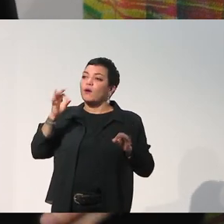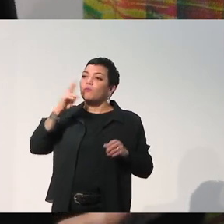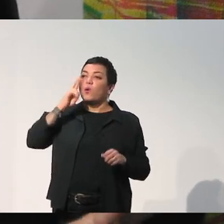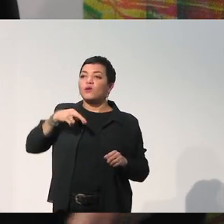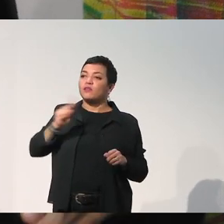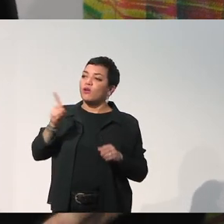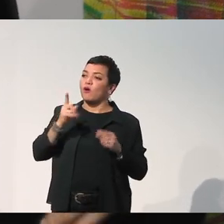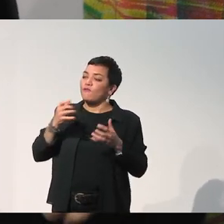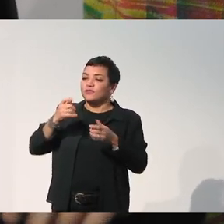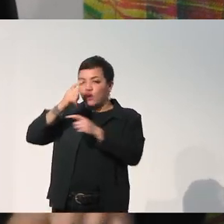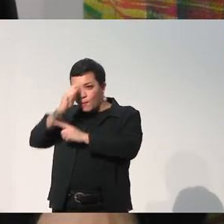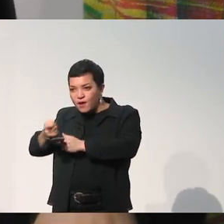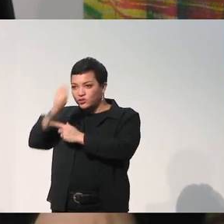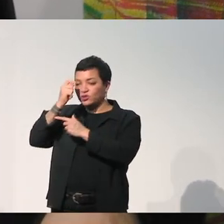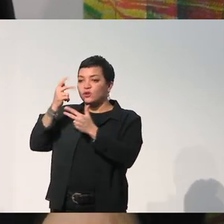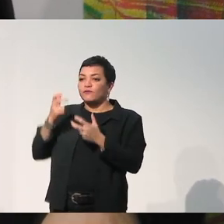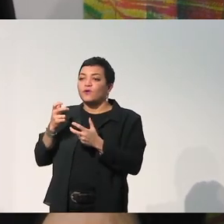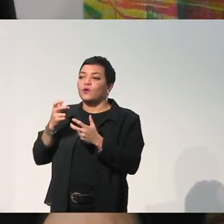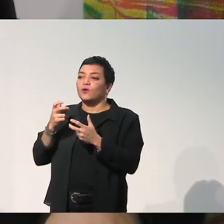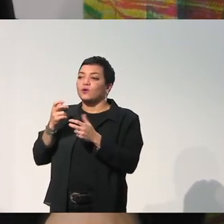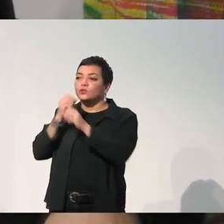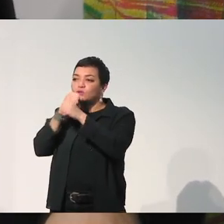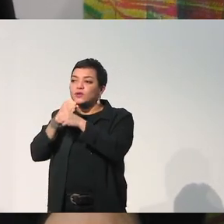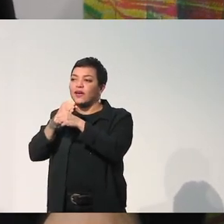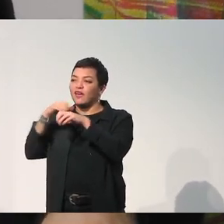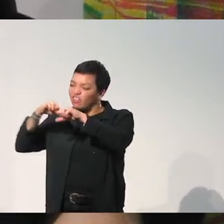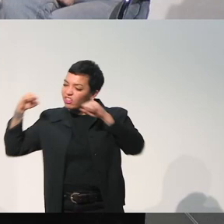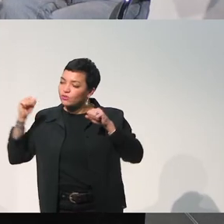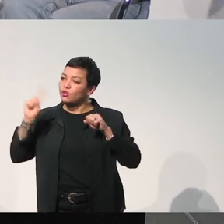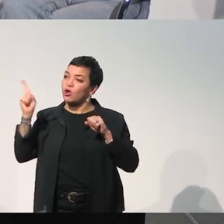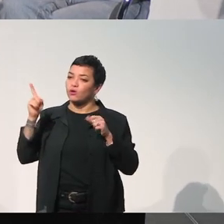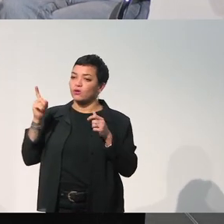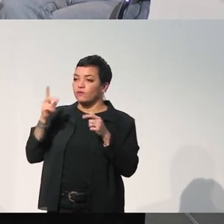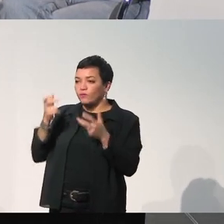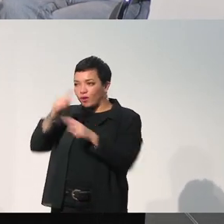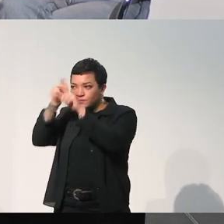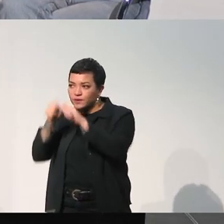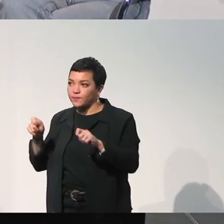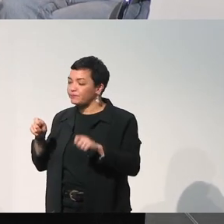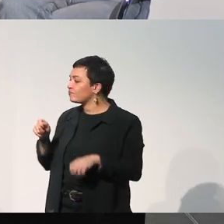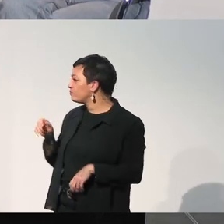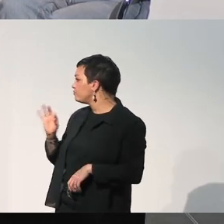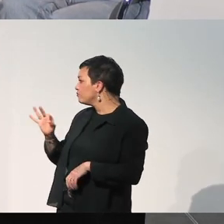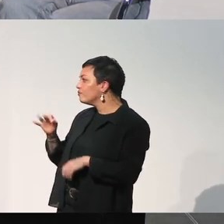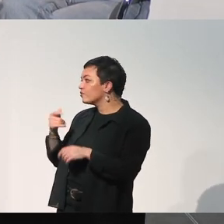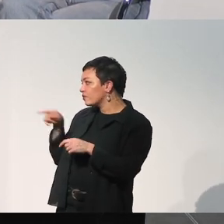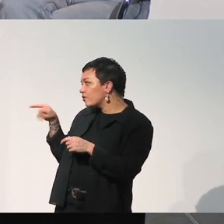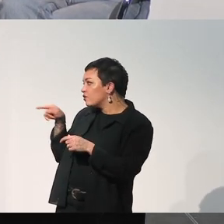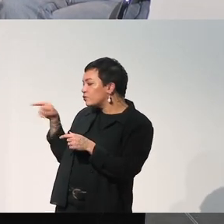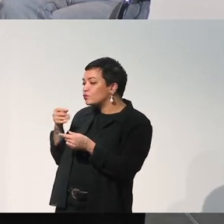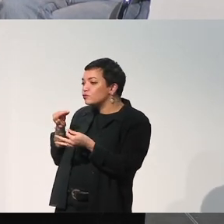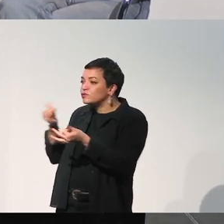qui fâchent de cette guerre. Et vous le dites, je ne souhaitais pas leur faire de mal. C'est-à-dire que dès que vous sentez que c'est sensible, bah vous n'y allez